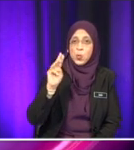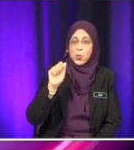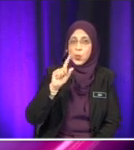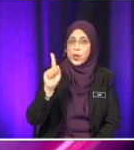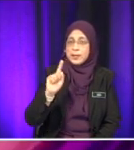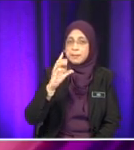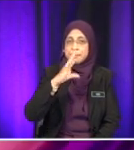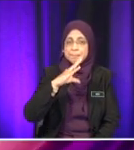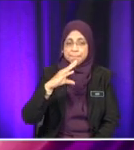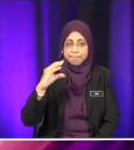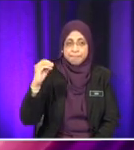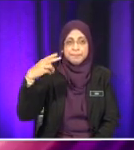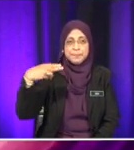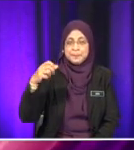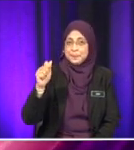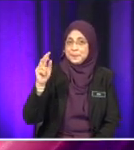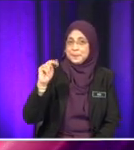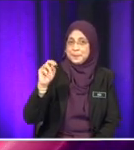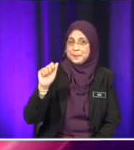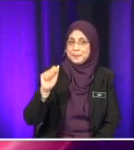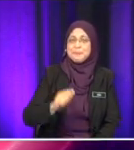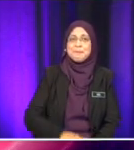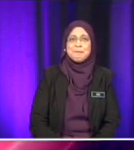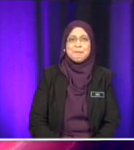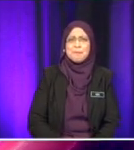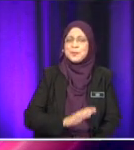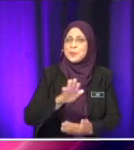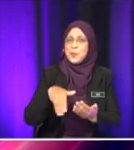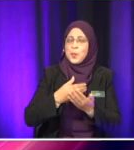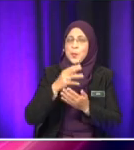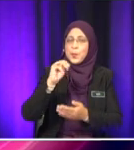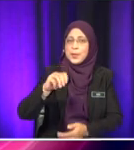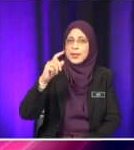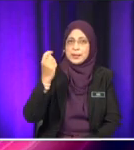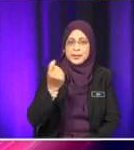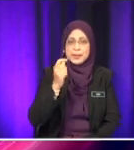sekali adalah Hana Ini semua 3 talima